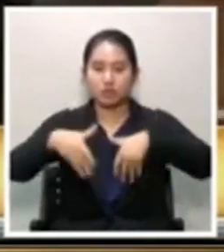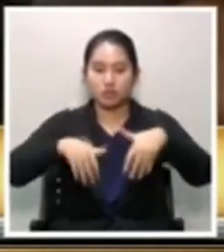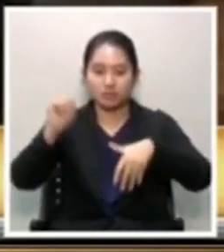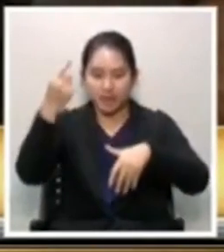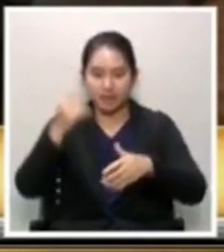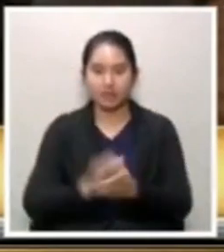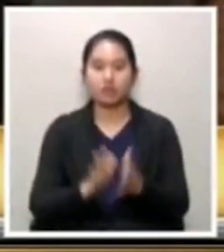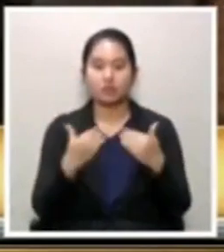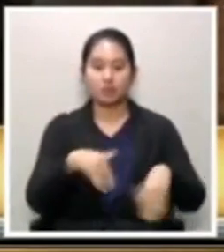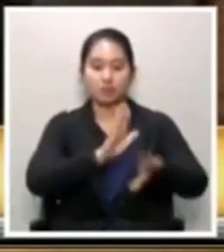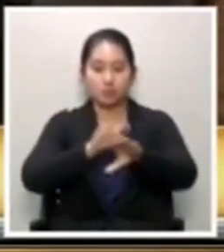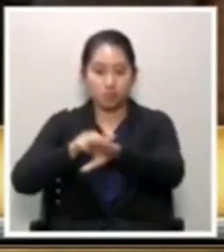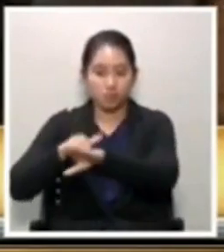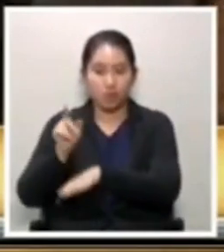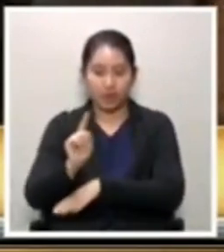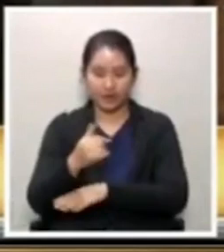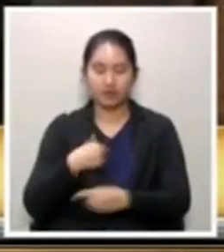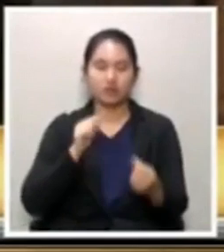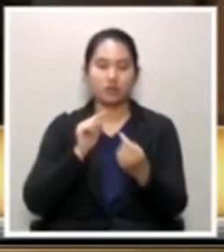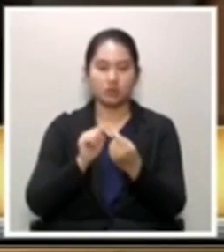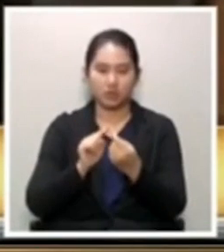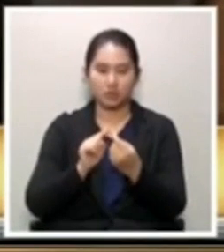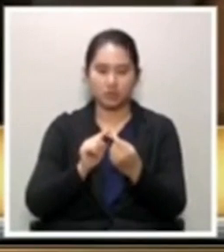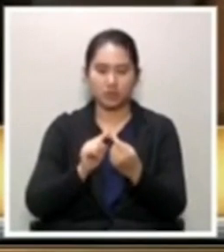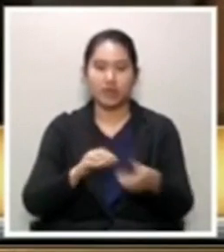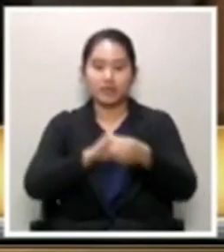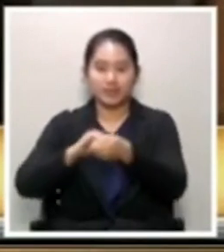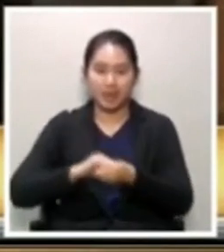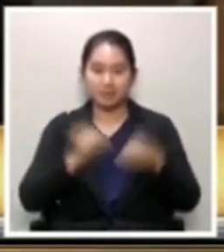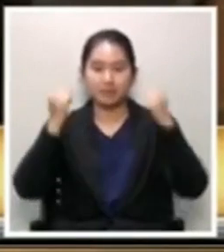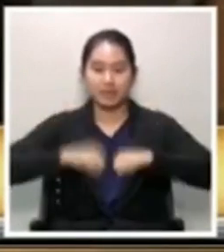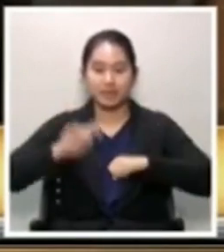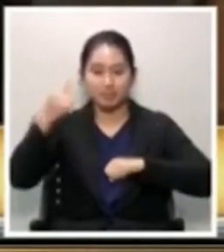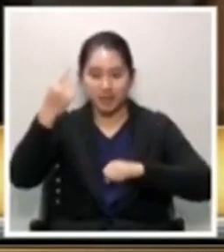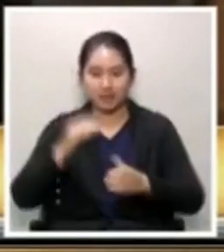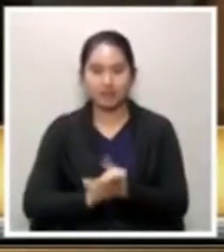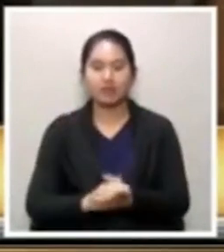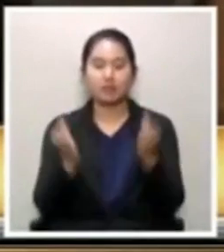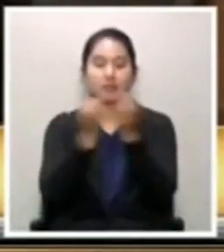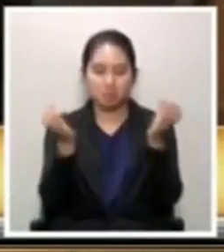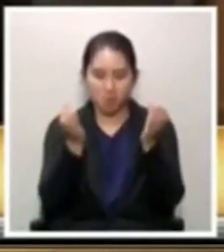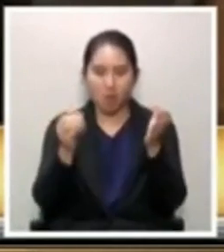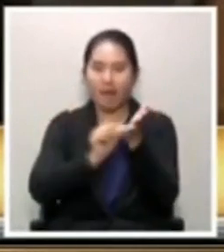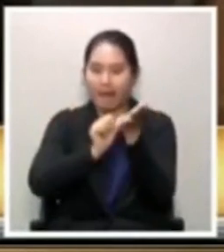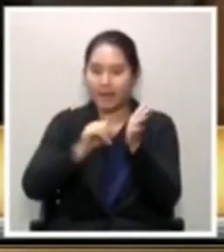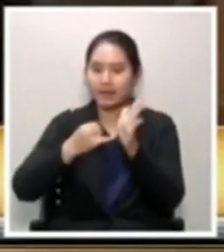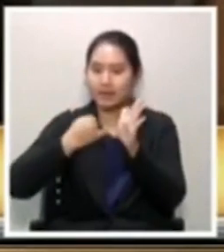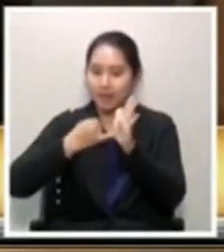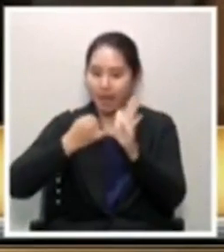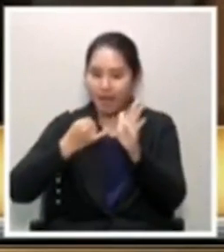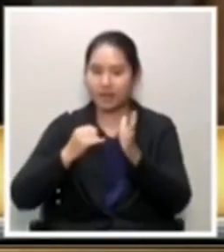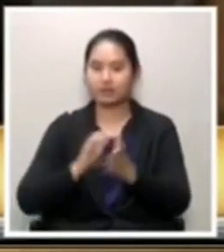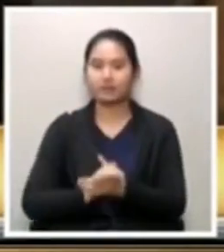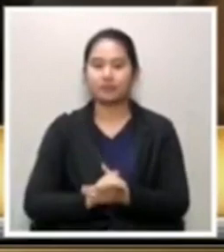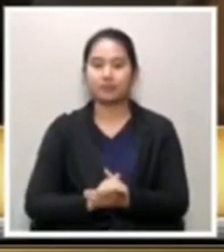ผู้แทนราษฎรแห่งนี้เป็นจุดเริ่มต้นของการแสวงหาฉันทามติครั้งใหม่ปลดล็อกการแก้ไขรัฐธรรมนูญให้ง่ายขึ้นเปิดทางให้มีส